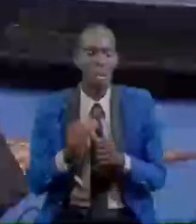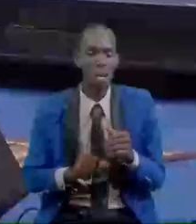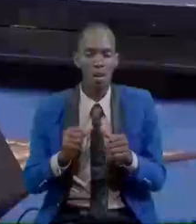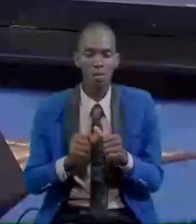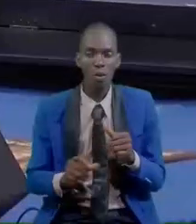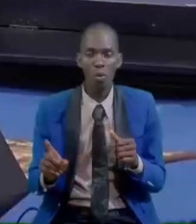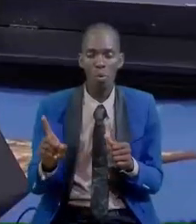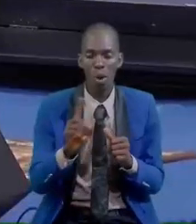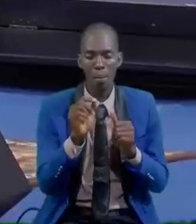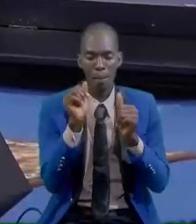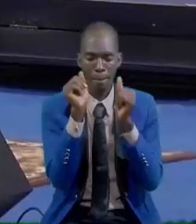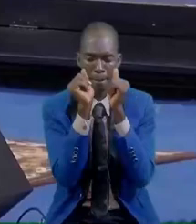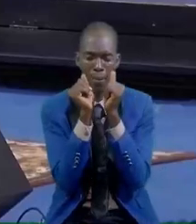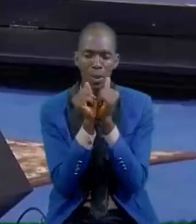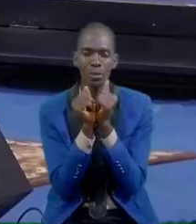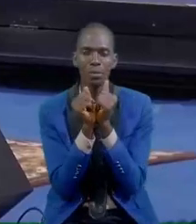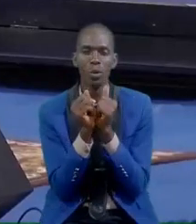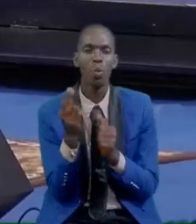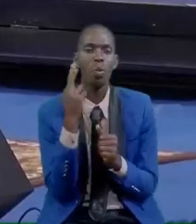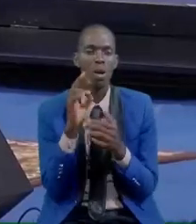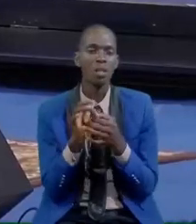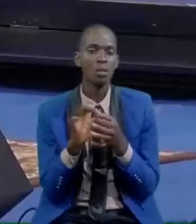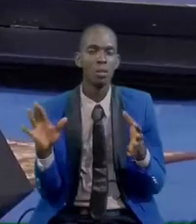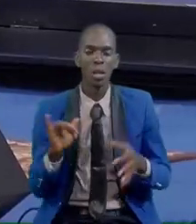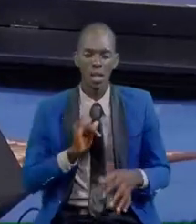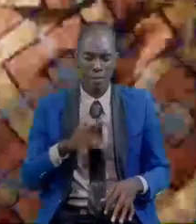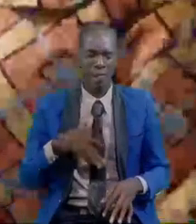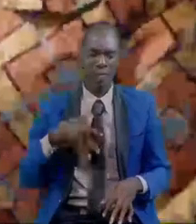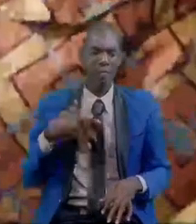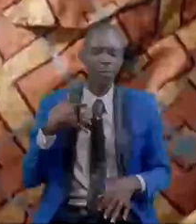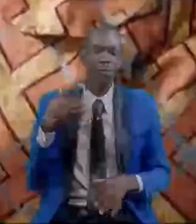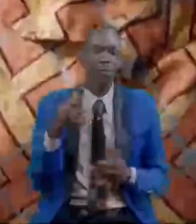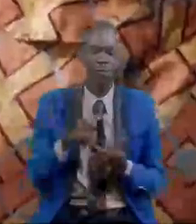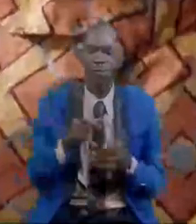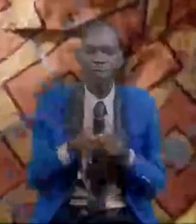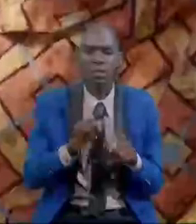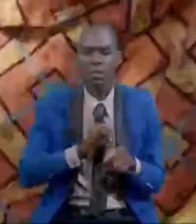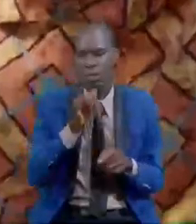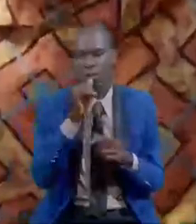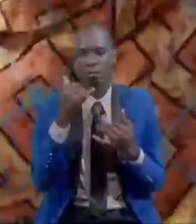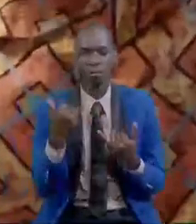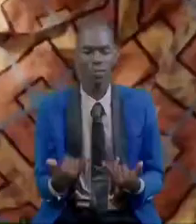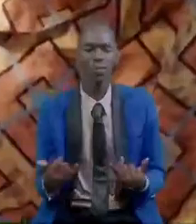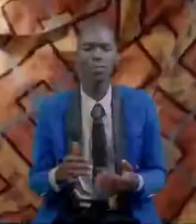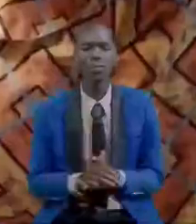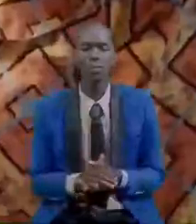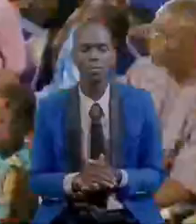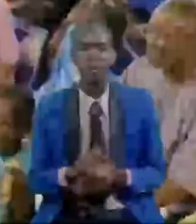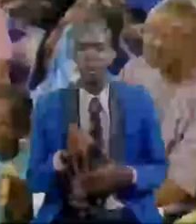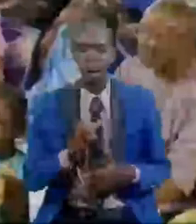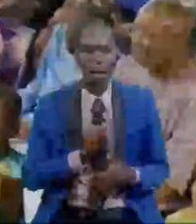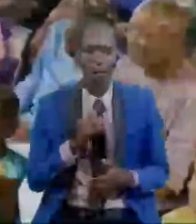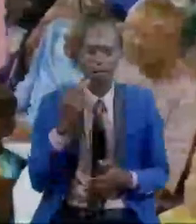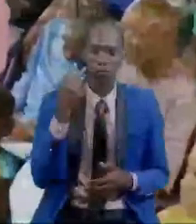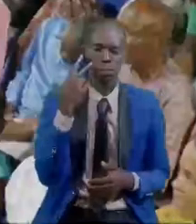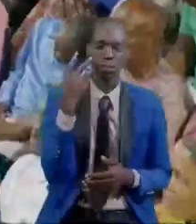Et les liens de tous les prisonniers furent rompus. Je le sens comme je suis debout là. Je le